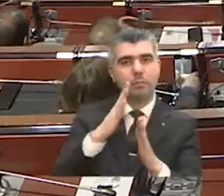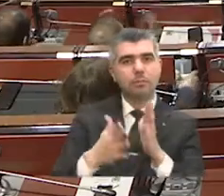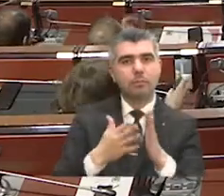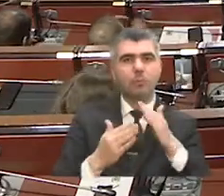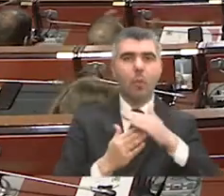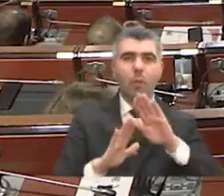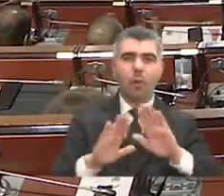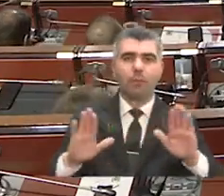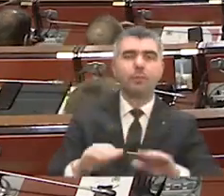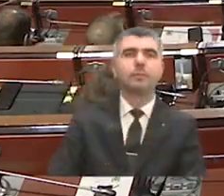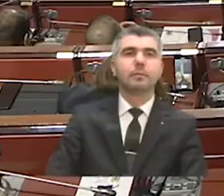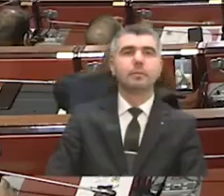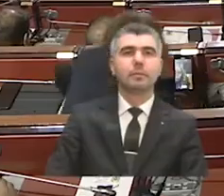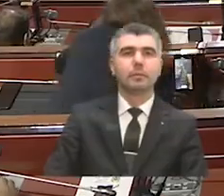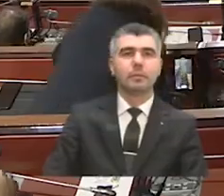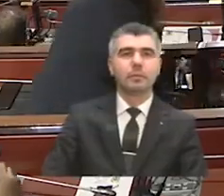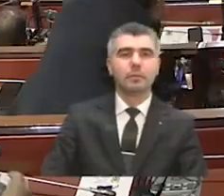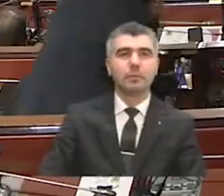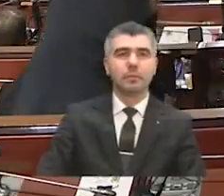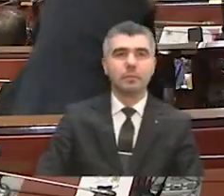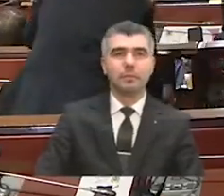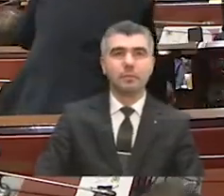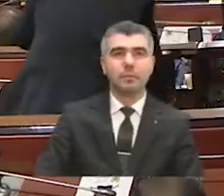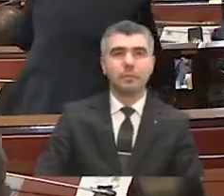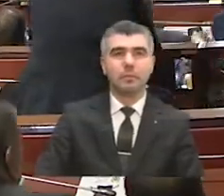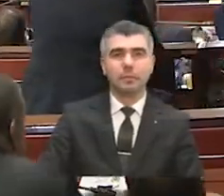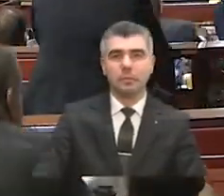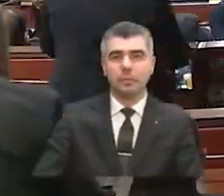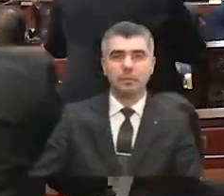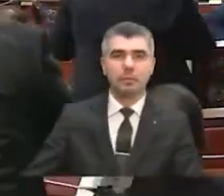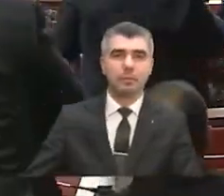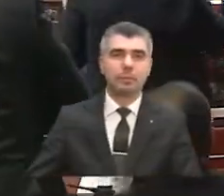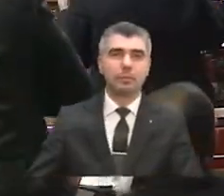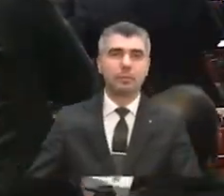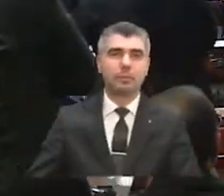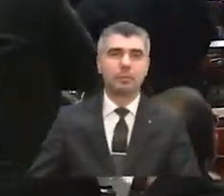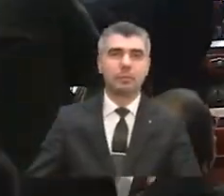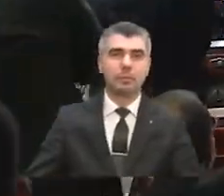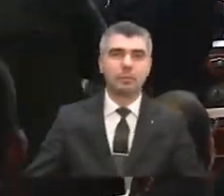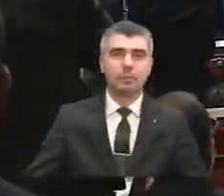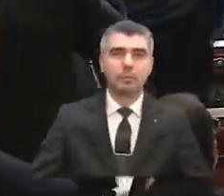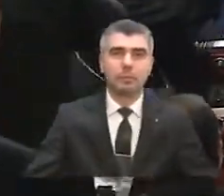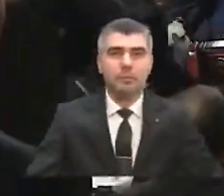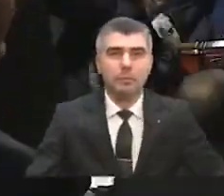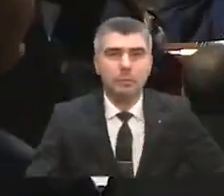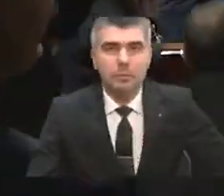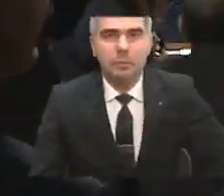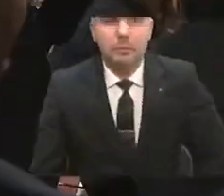toutes les décisions qui vont suivre. Fin de la session.